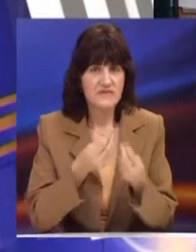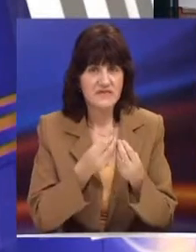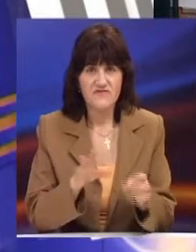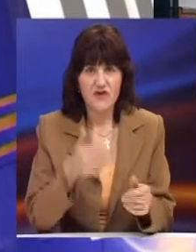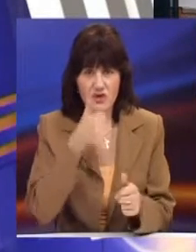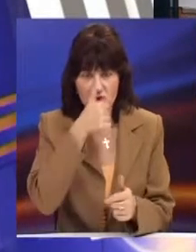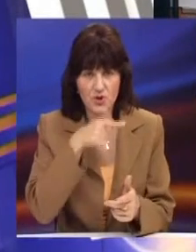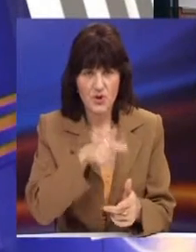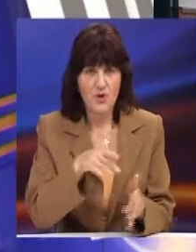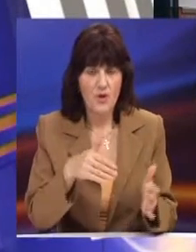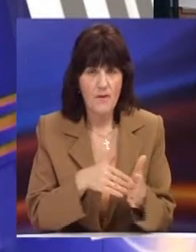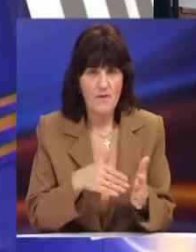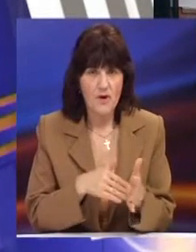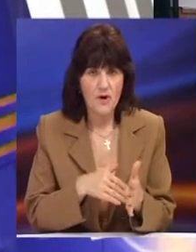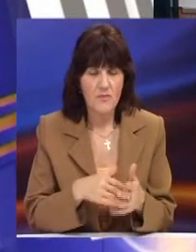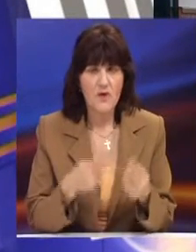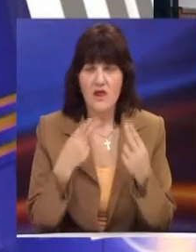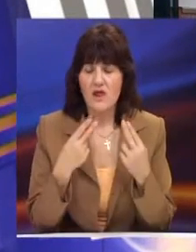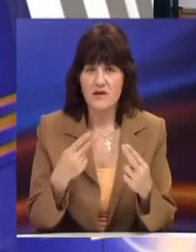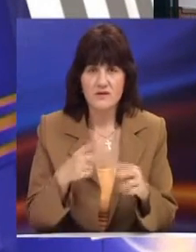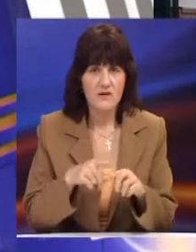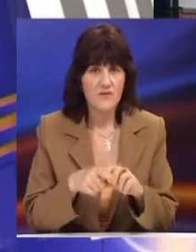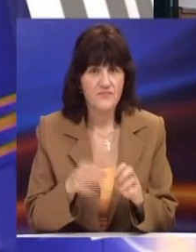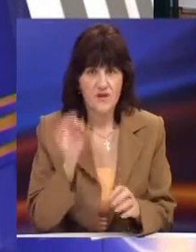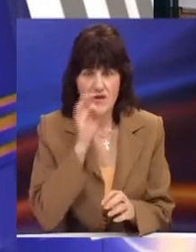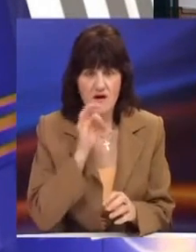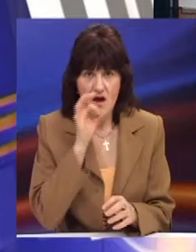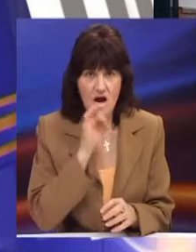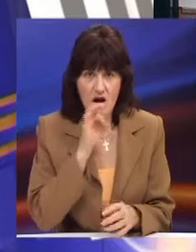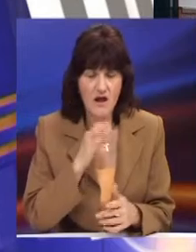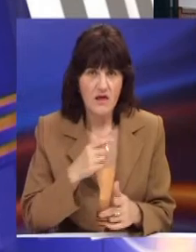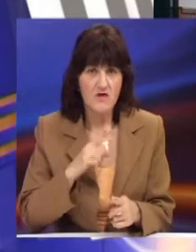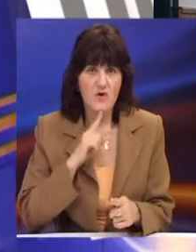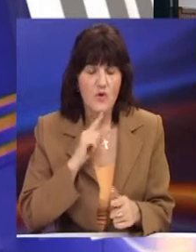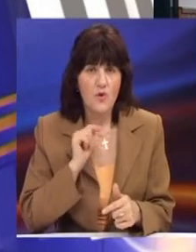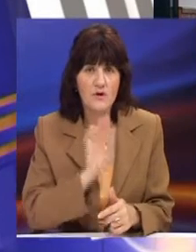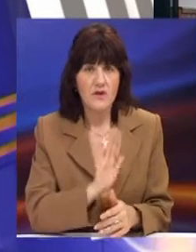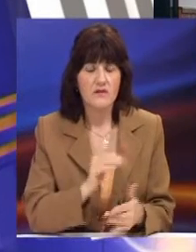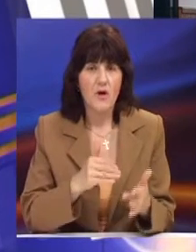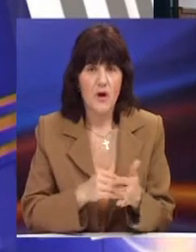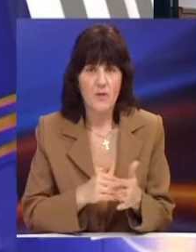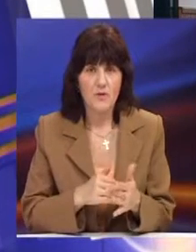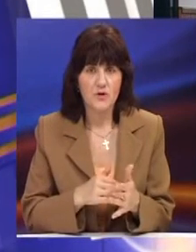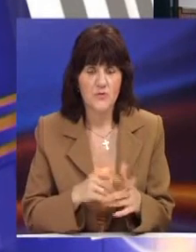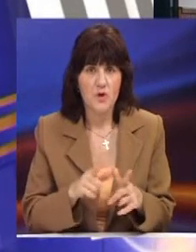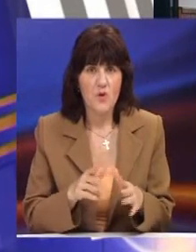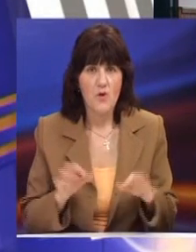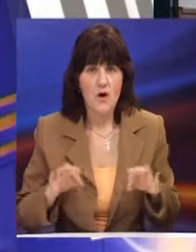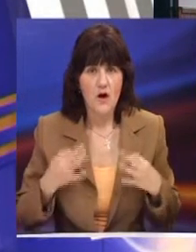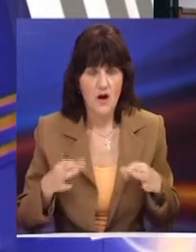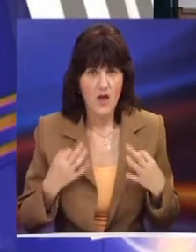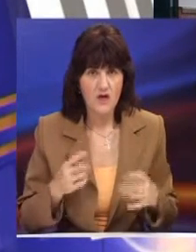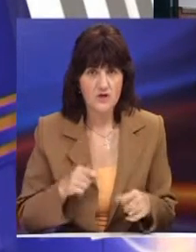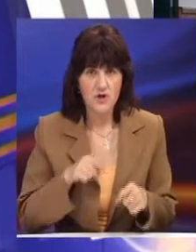mališana sve što mu je potrebno od onih, da kažemo, najosnovnijih medikamenata, lekova koja su mu potrebna u